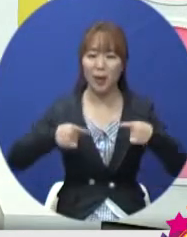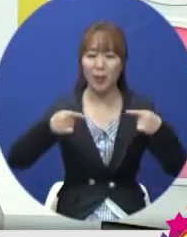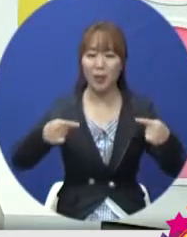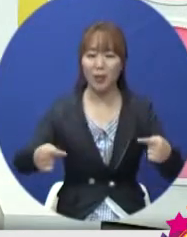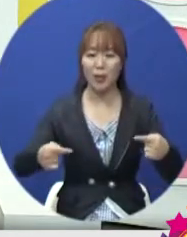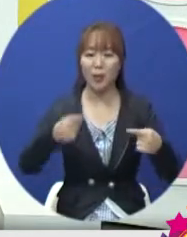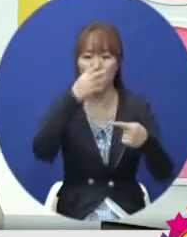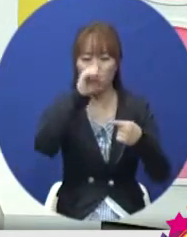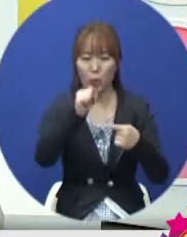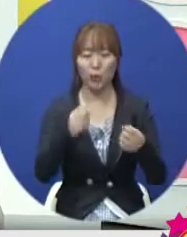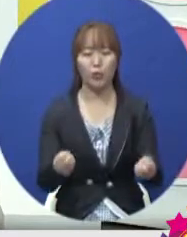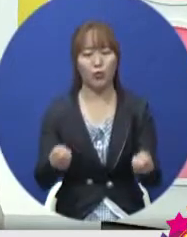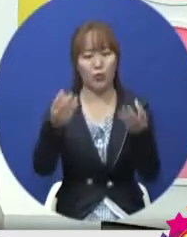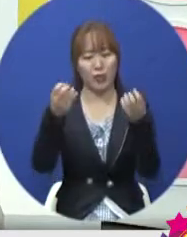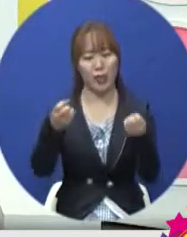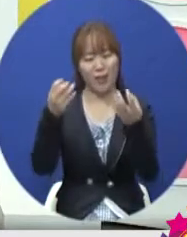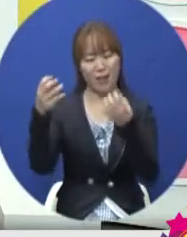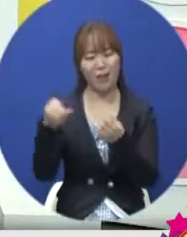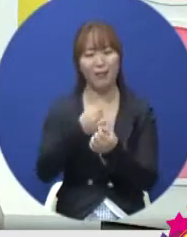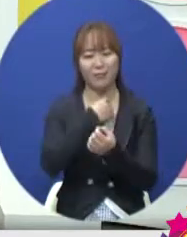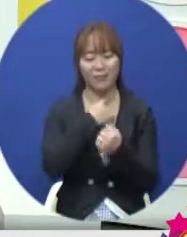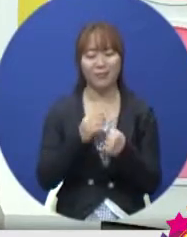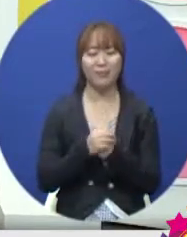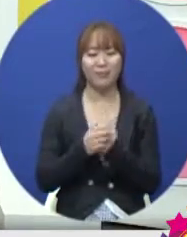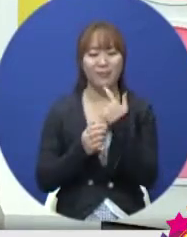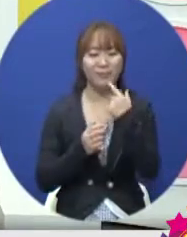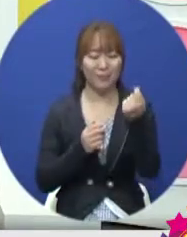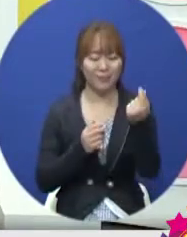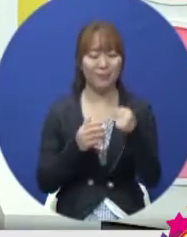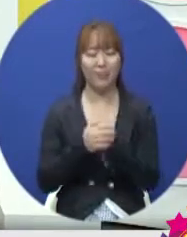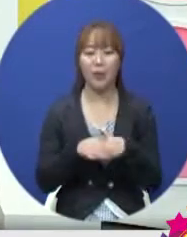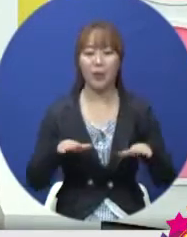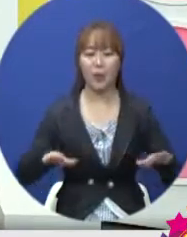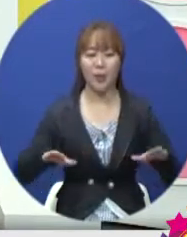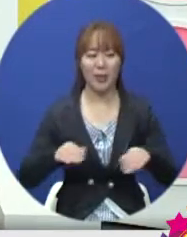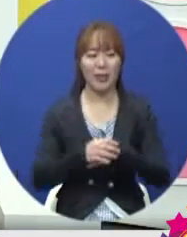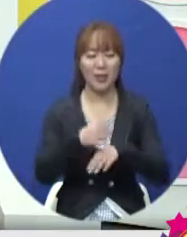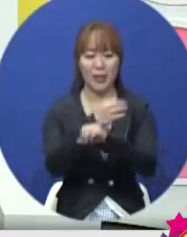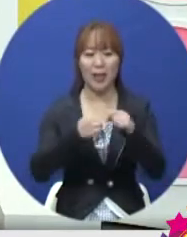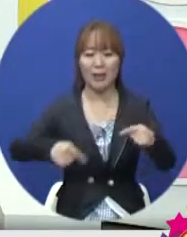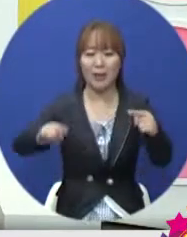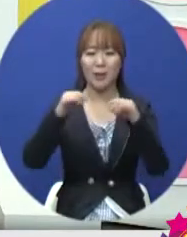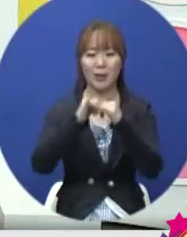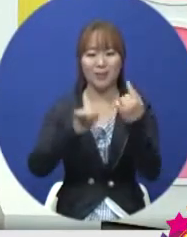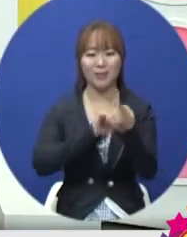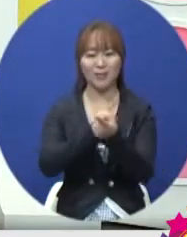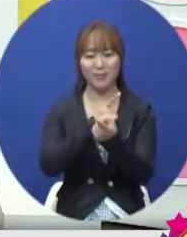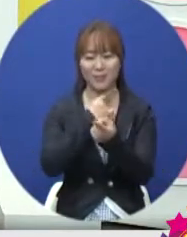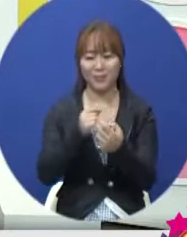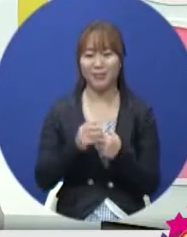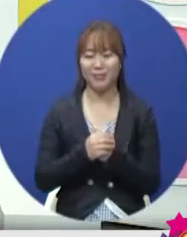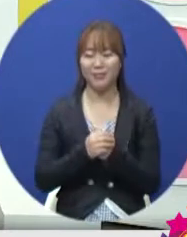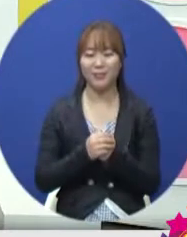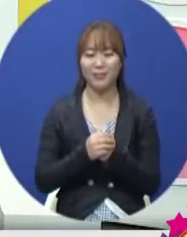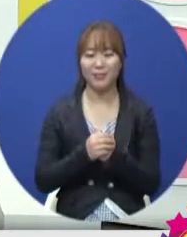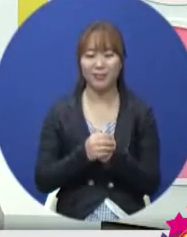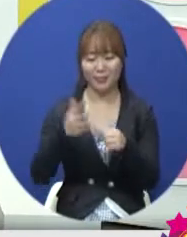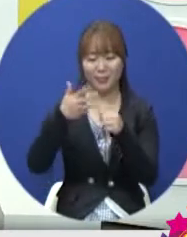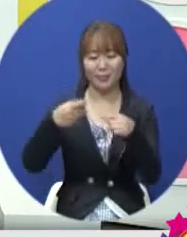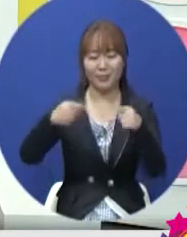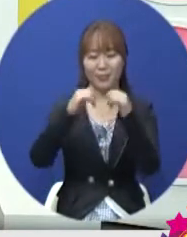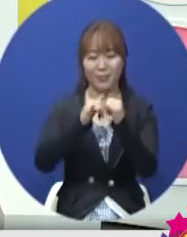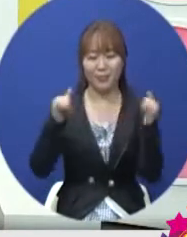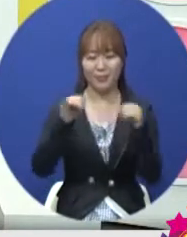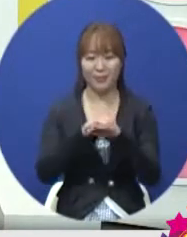좋은 축제가 되지 않을까 싶습니다. 그렇습니다. 자, 이번에는 예약 참여자분 모실게요. 네, 8번째.